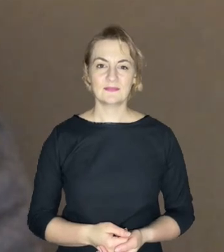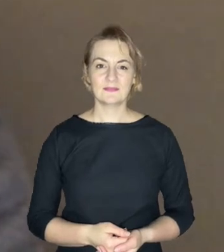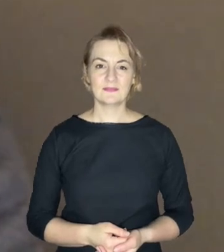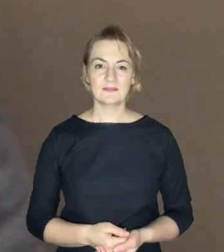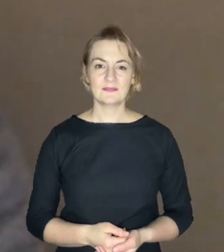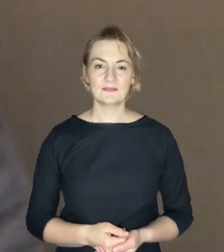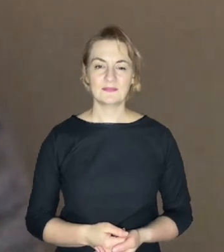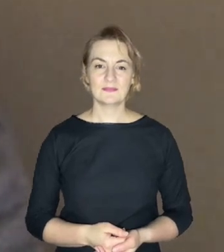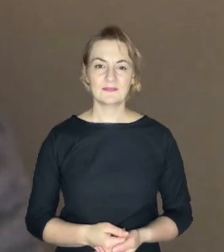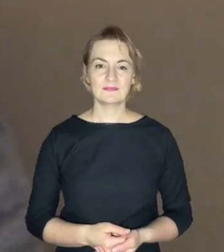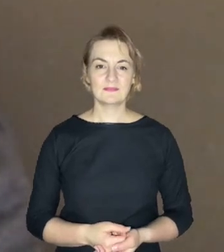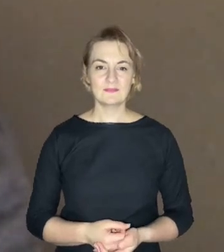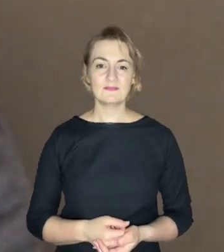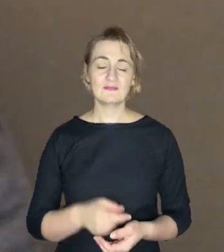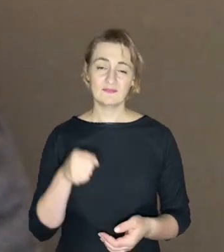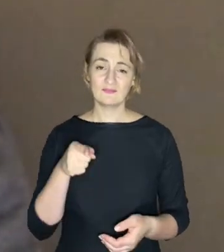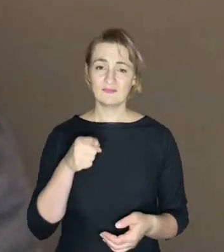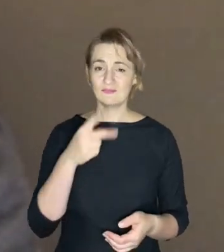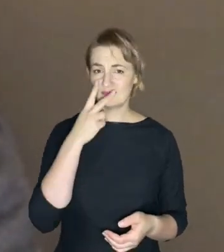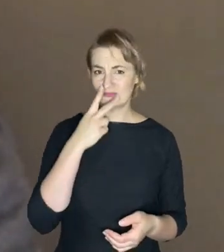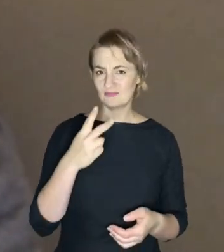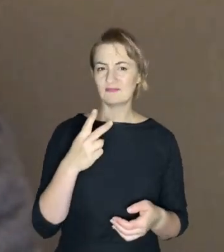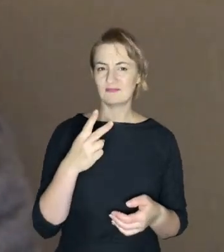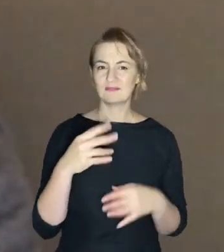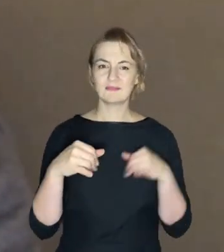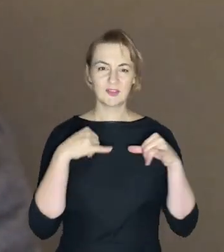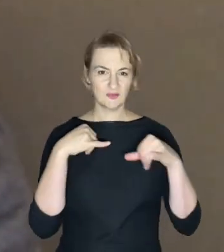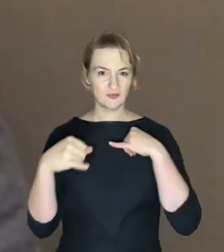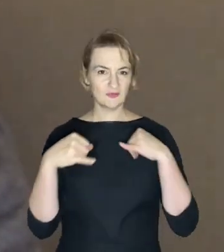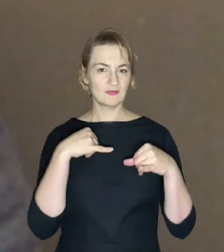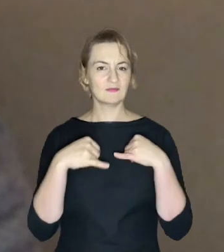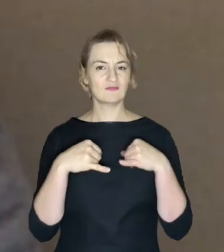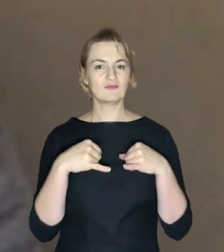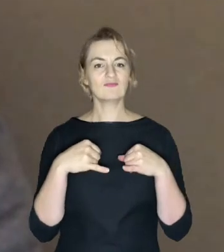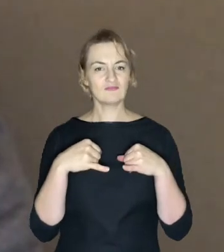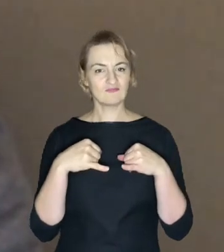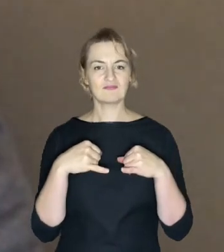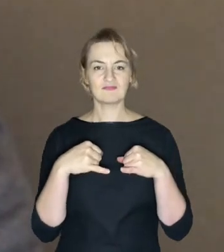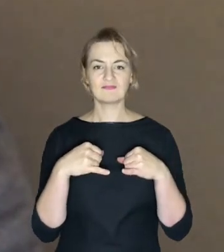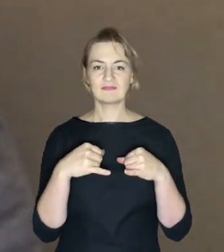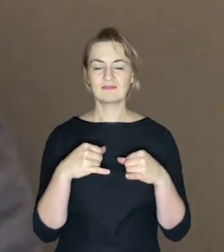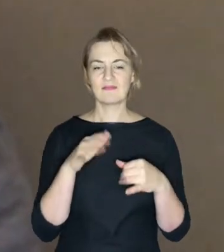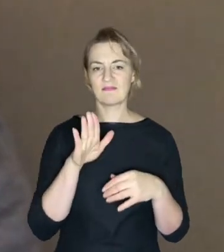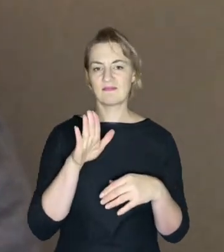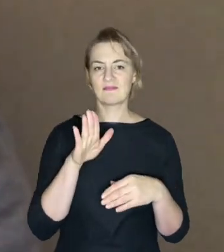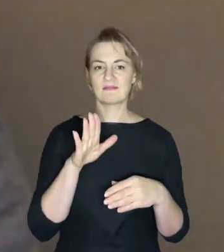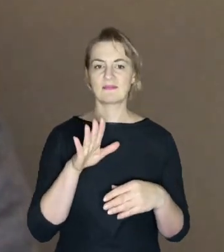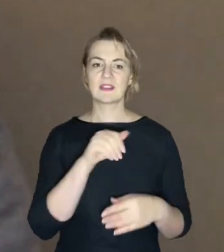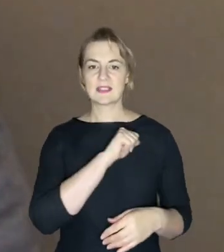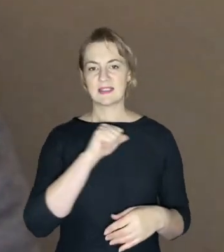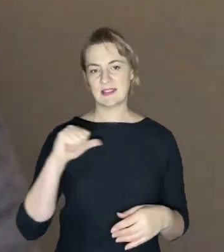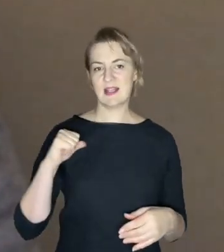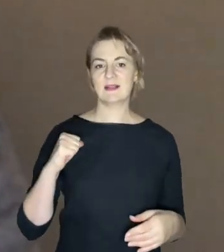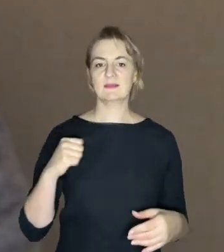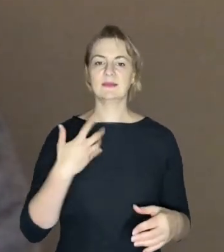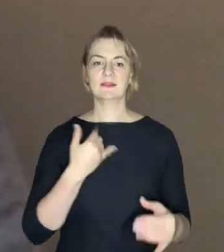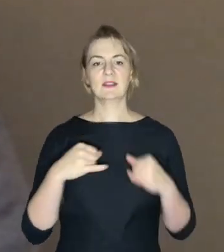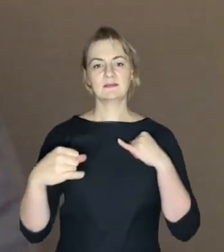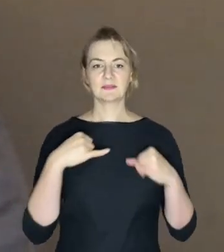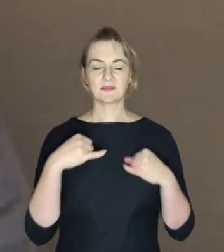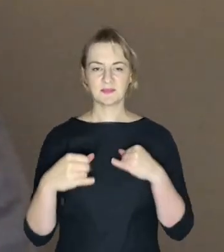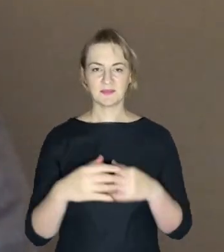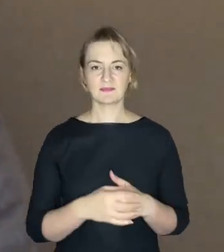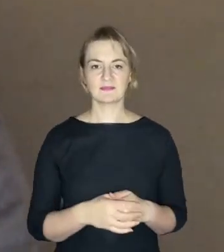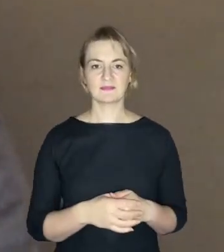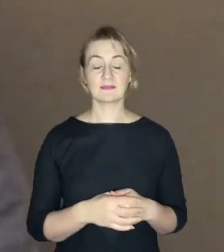I to jest ewidentne, panowanie uzurpatora, prawda? Bo ma niszczące skutki.